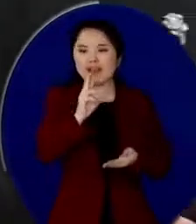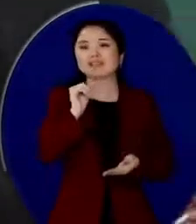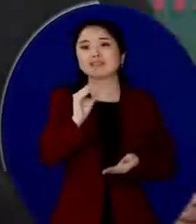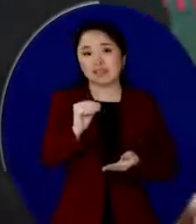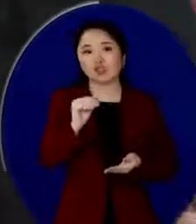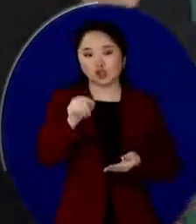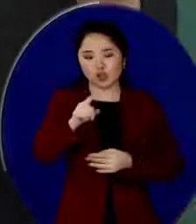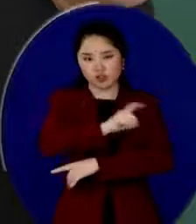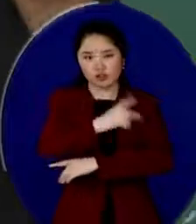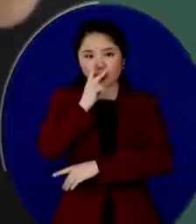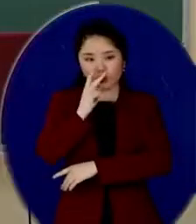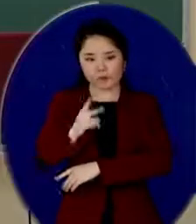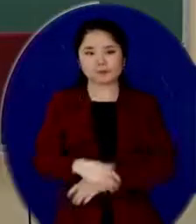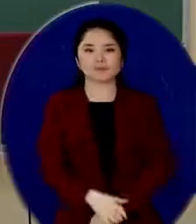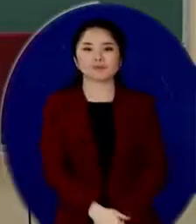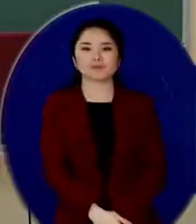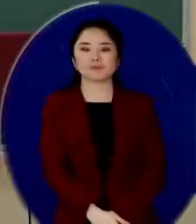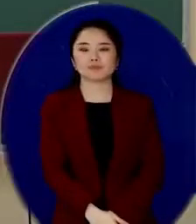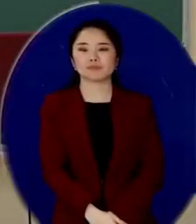болгодгийг үзье.